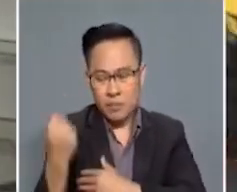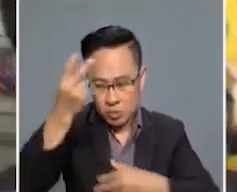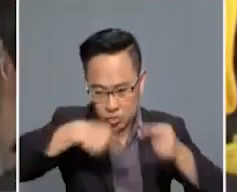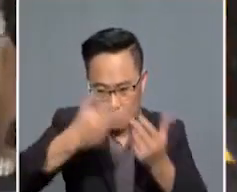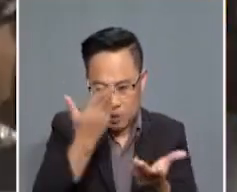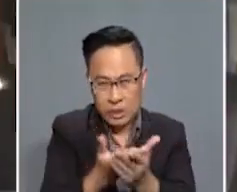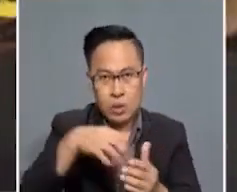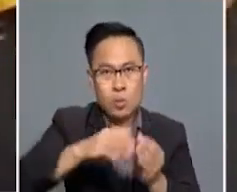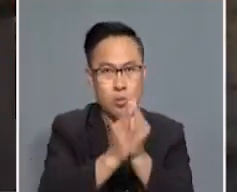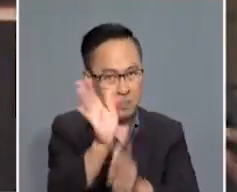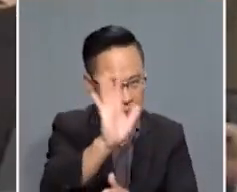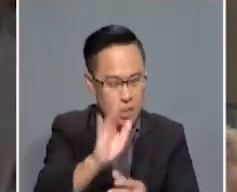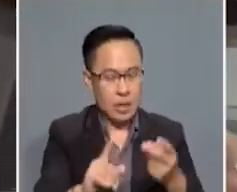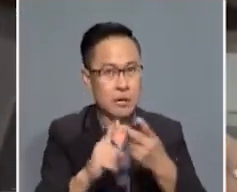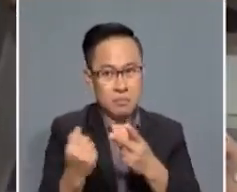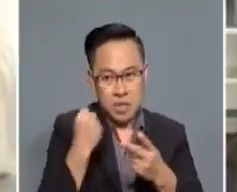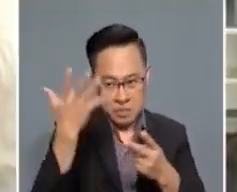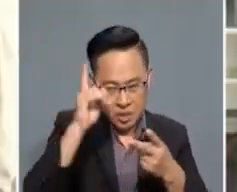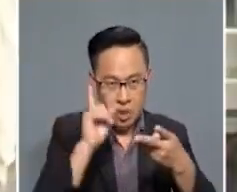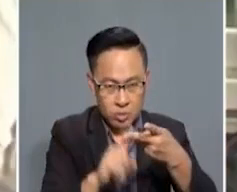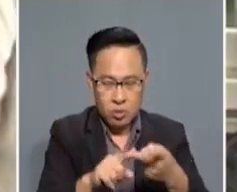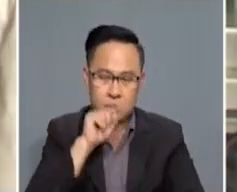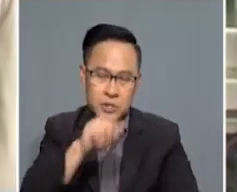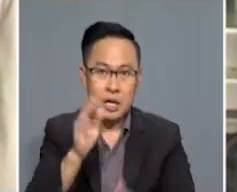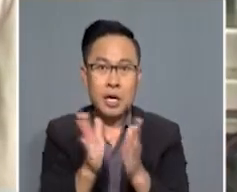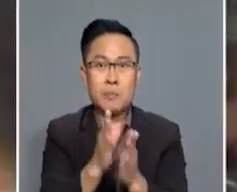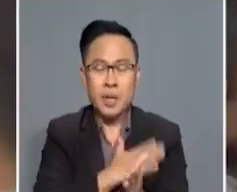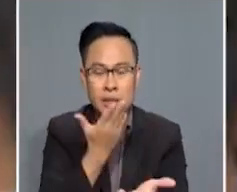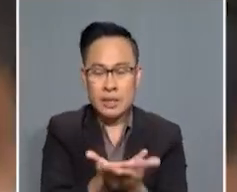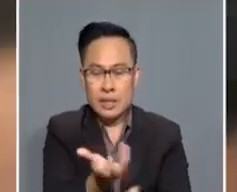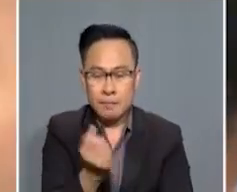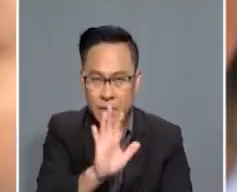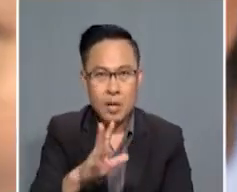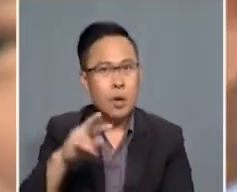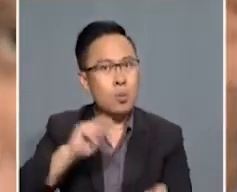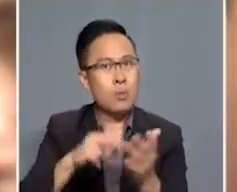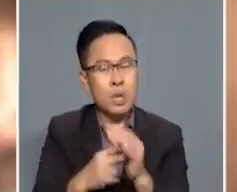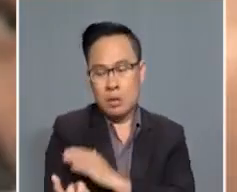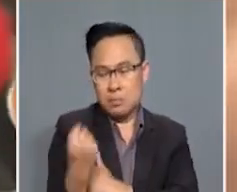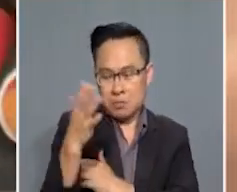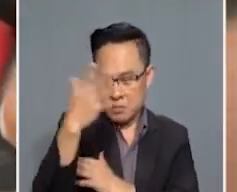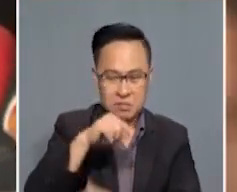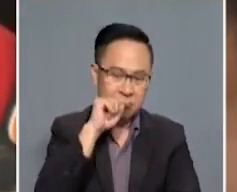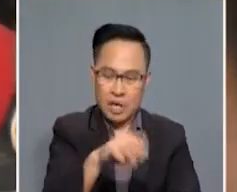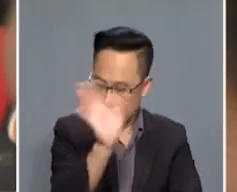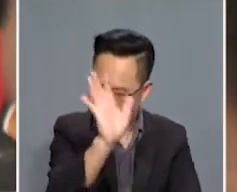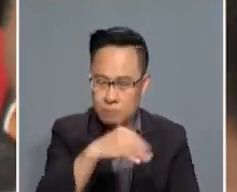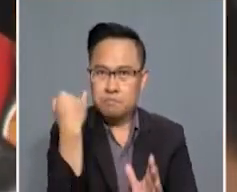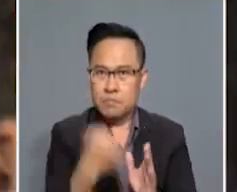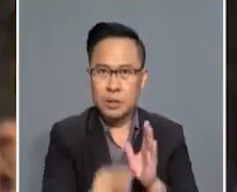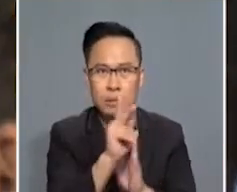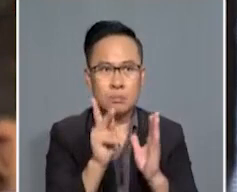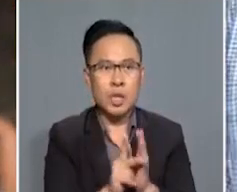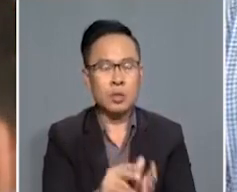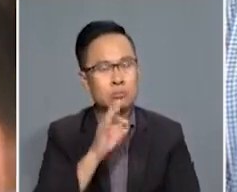เป็นการกลั่นแกล้งพระสงฆ์นอกจากนี้นะคะยังร้องทุกข์ให้กองปราบเร่งดำเนินคดีกับข้าราชการอีกหลายคนค่ะที่กระ